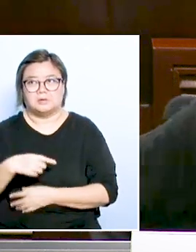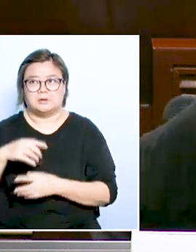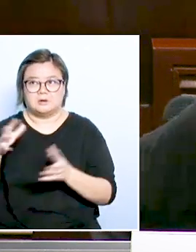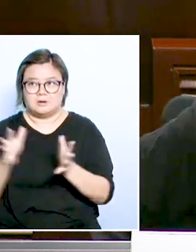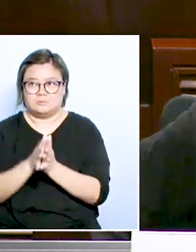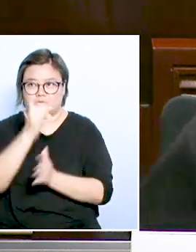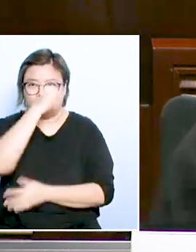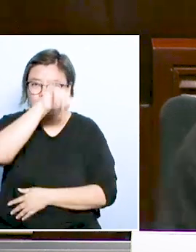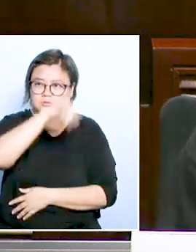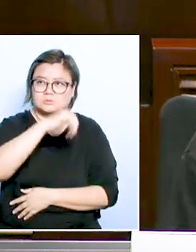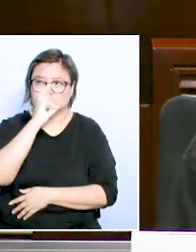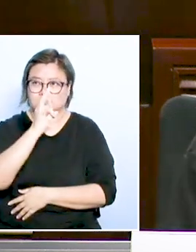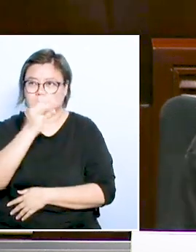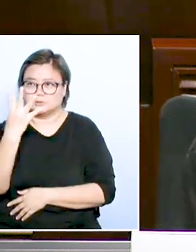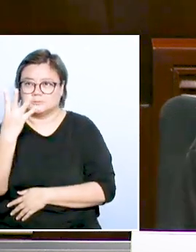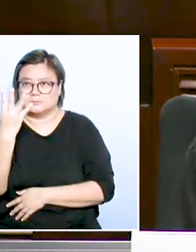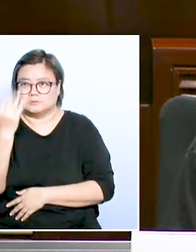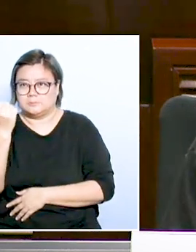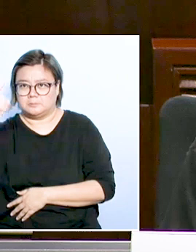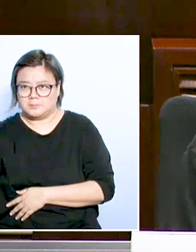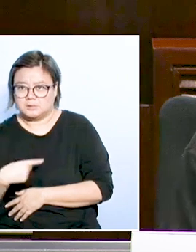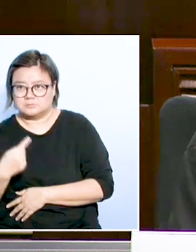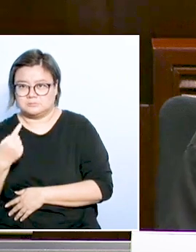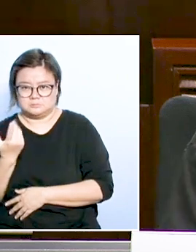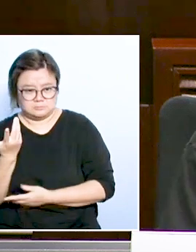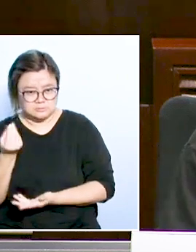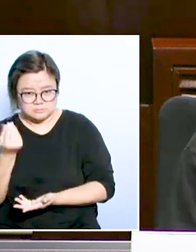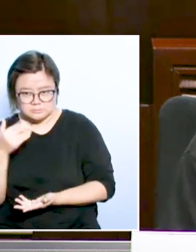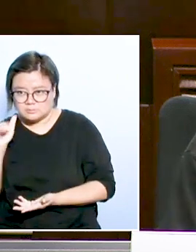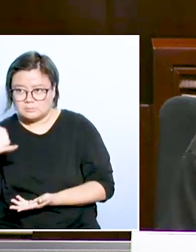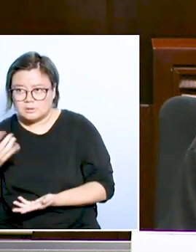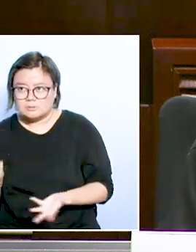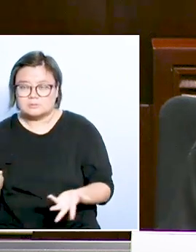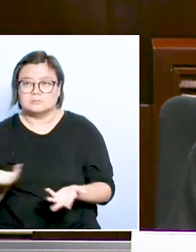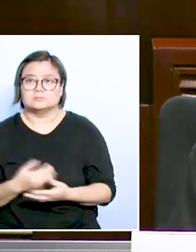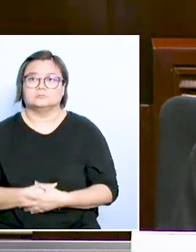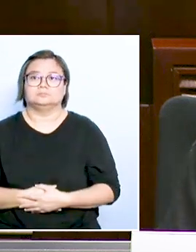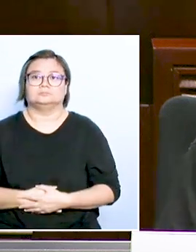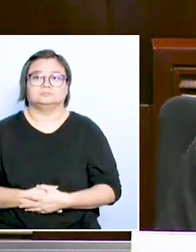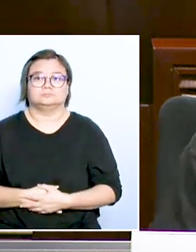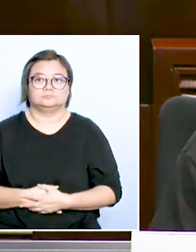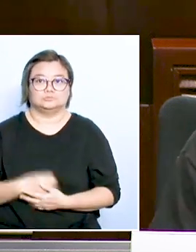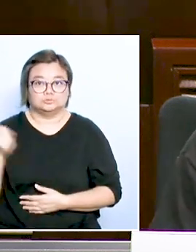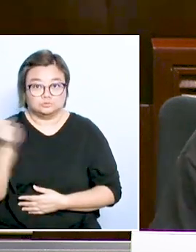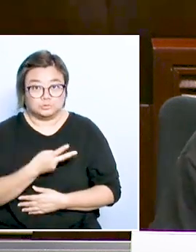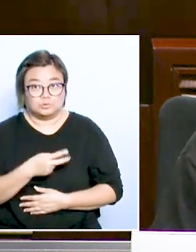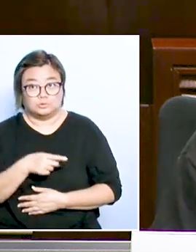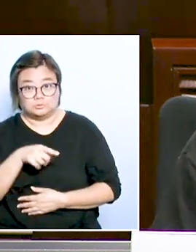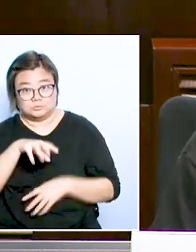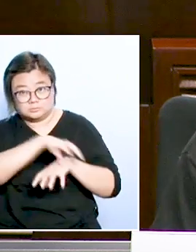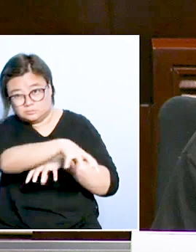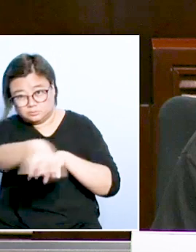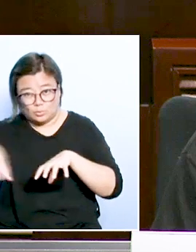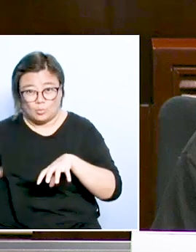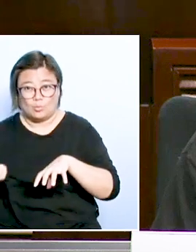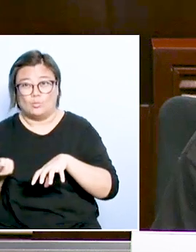哥。仲有一樣啊，你哋嗰啲咁嘅中心啊，連18區有一個都冇噶。你